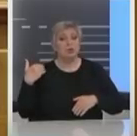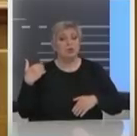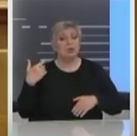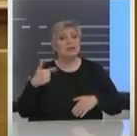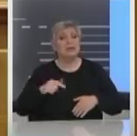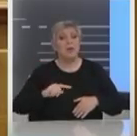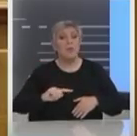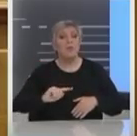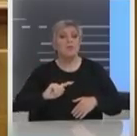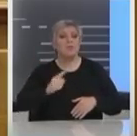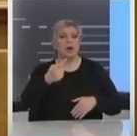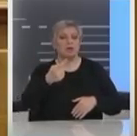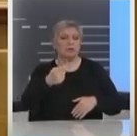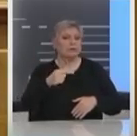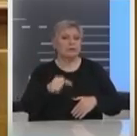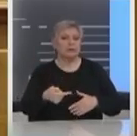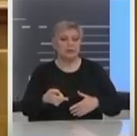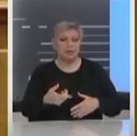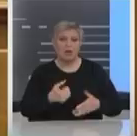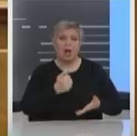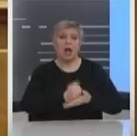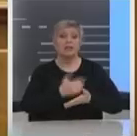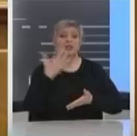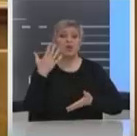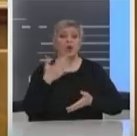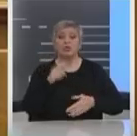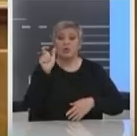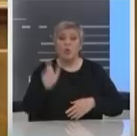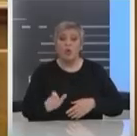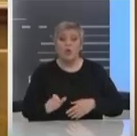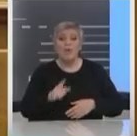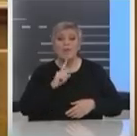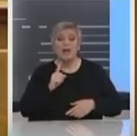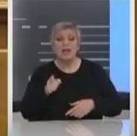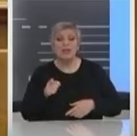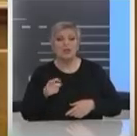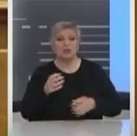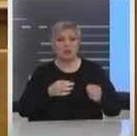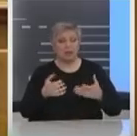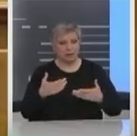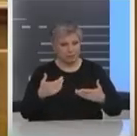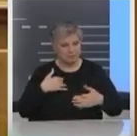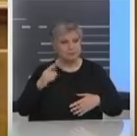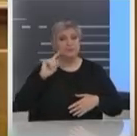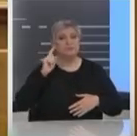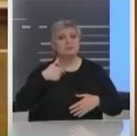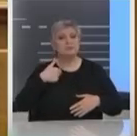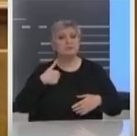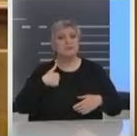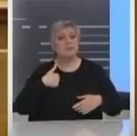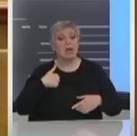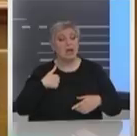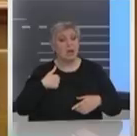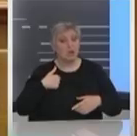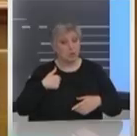της πρώτης αξιολόγησης. Διαβάζω, προσέξτε. Πήραμε εντολή να υλοποιήσουμε μια συμφωνία. Αυτή ήταν η εντολή